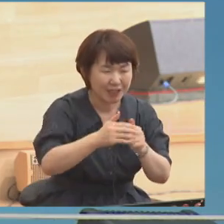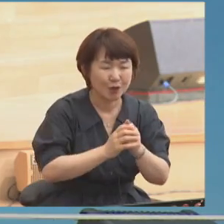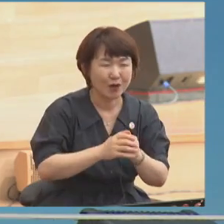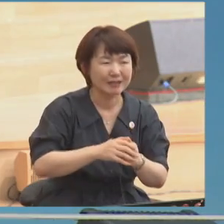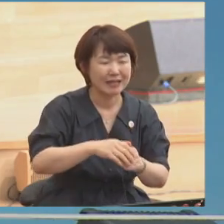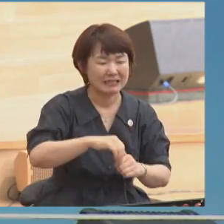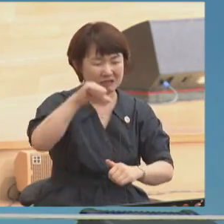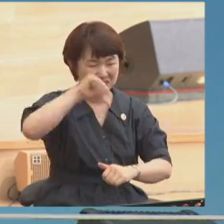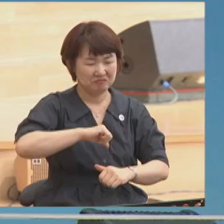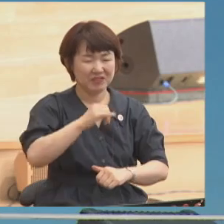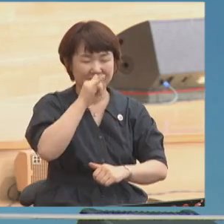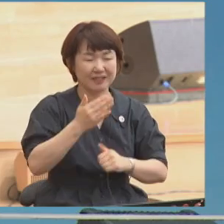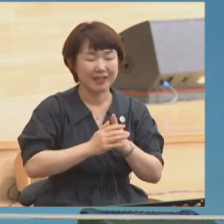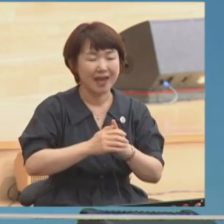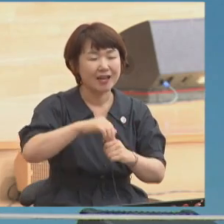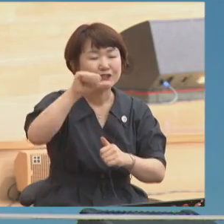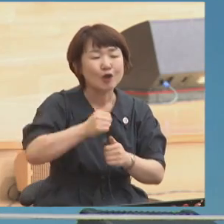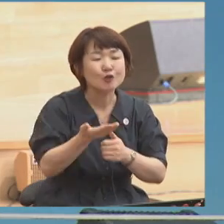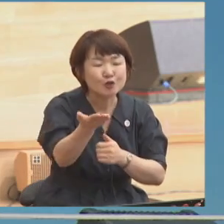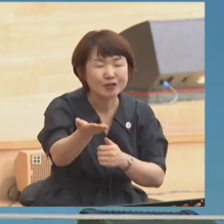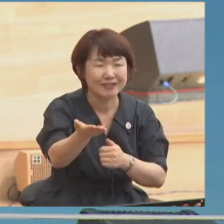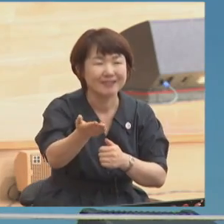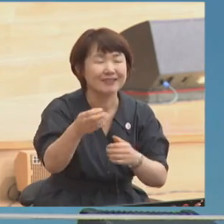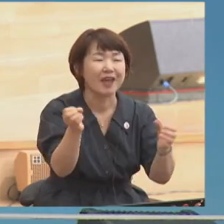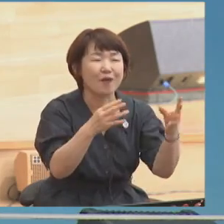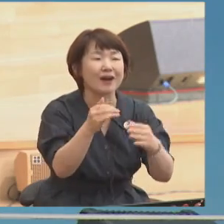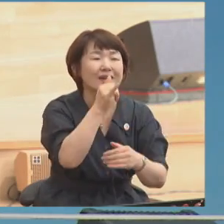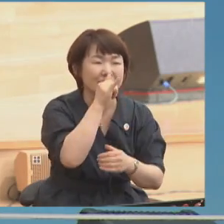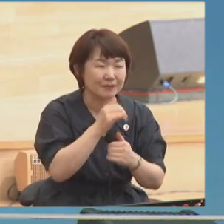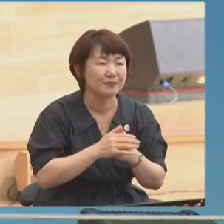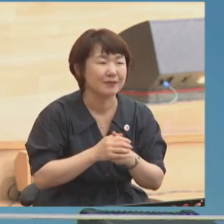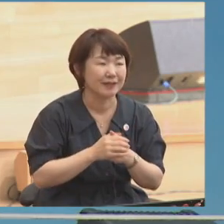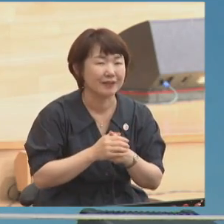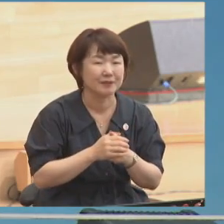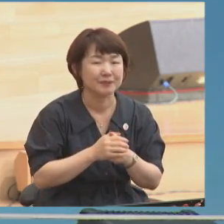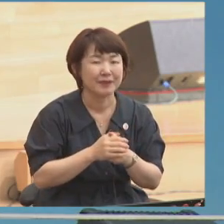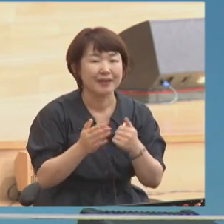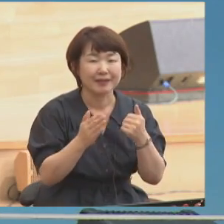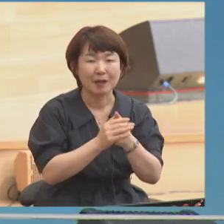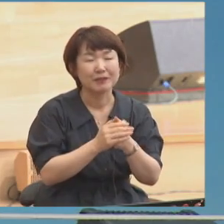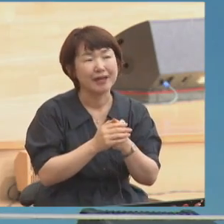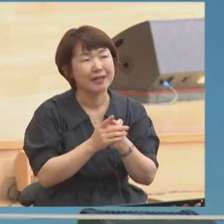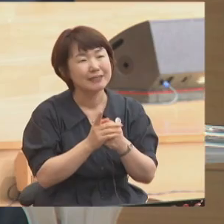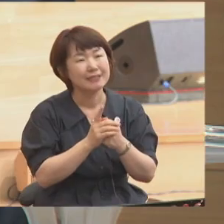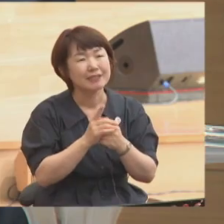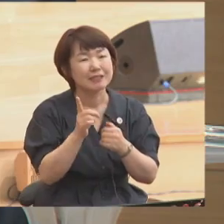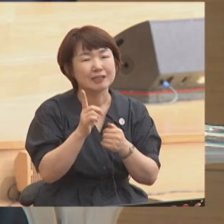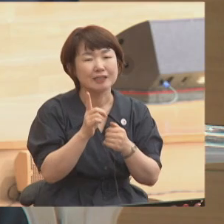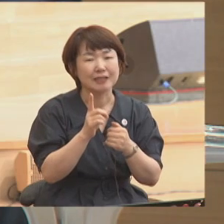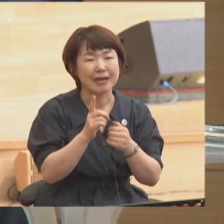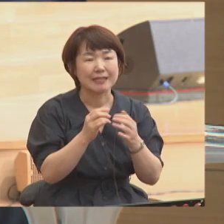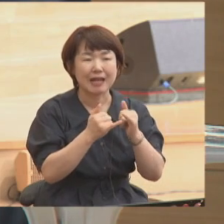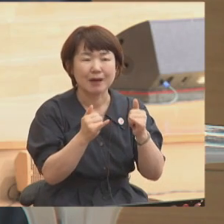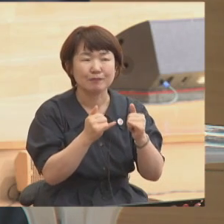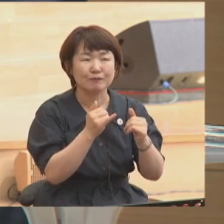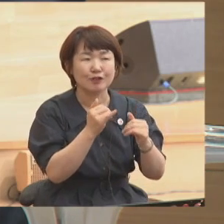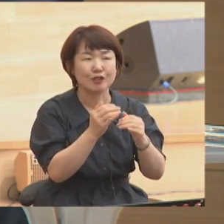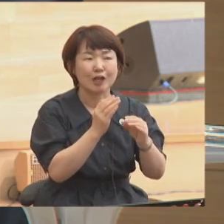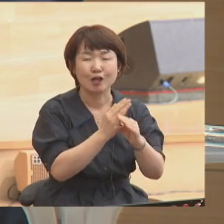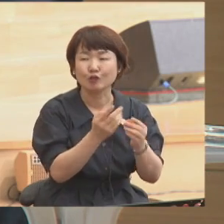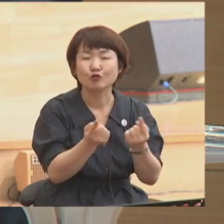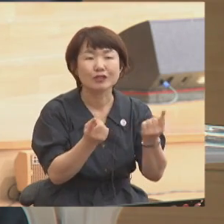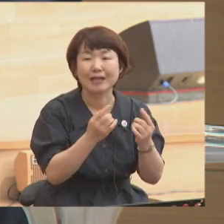있는데 저주는 대화가 있다는 걸 아세요? 그래서 컨설턴트 박성재라는 사람이 책을 썼어요.